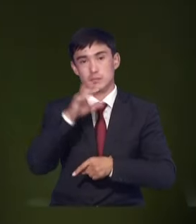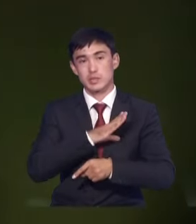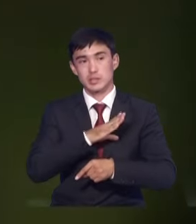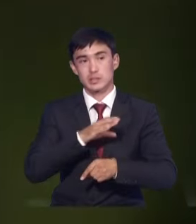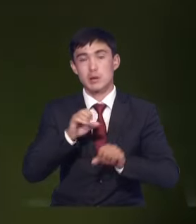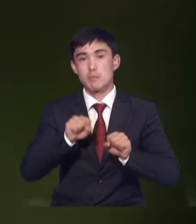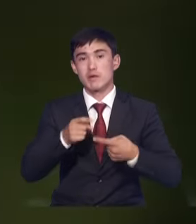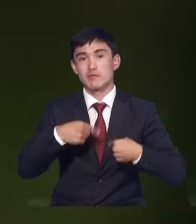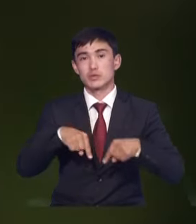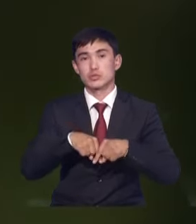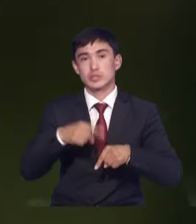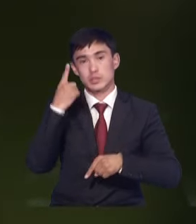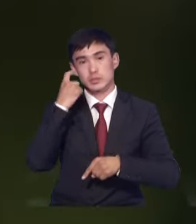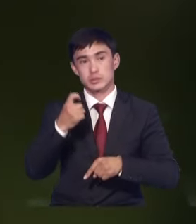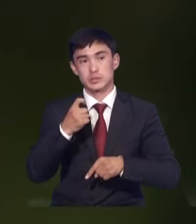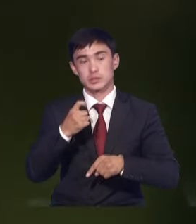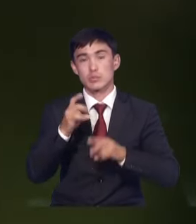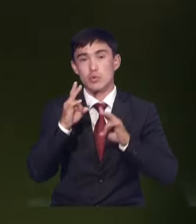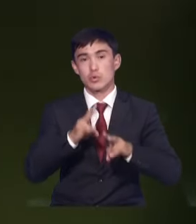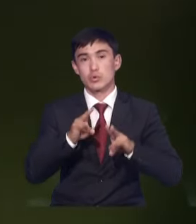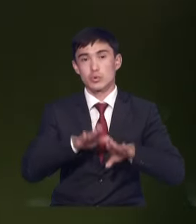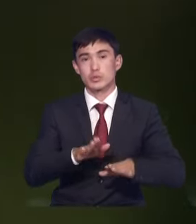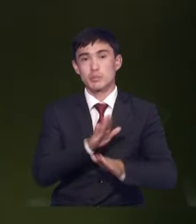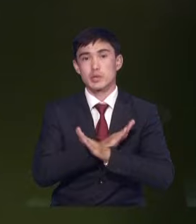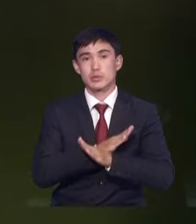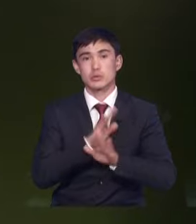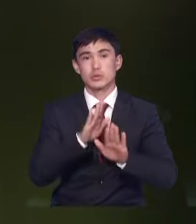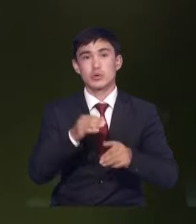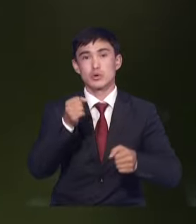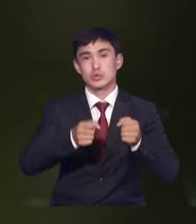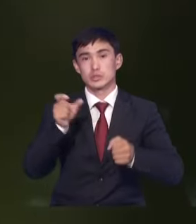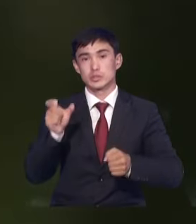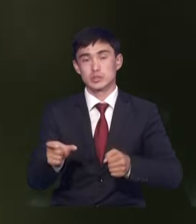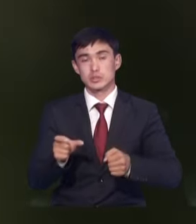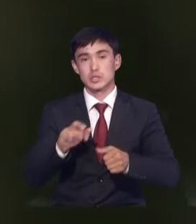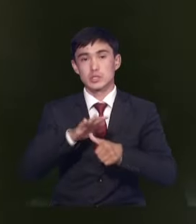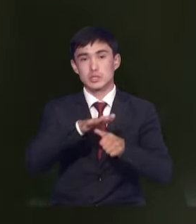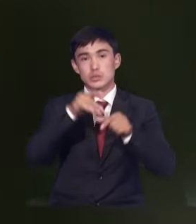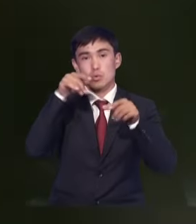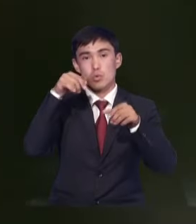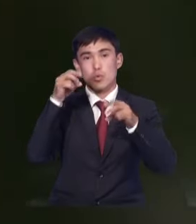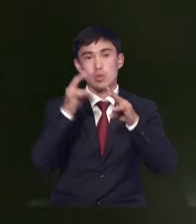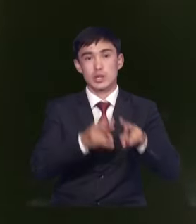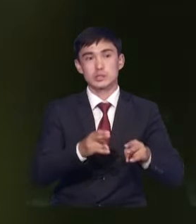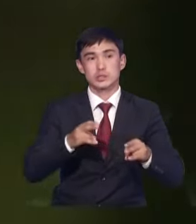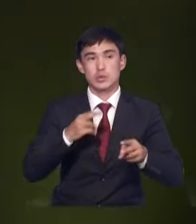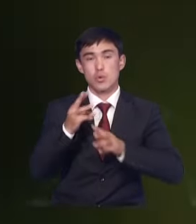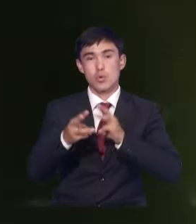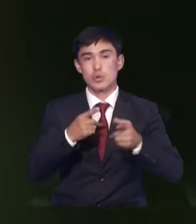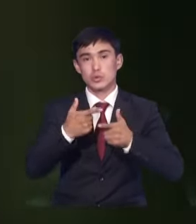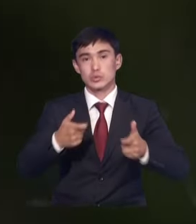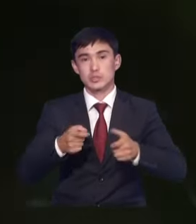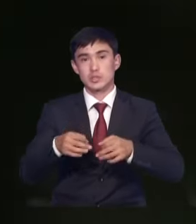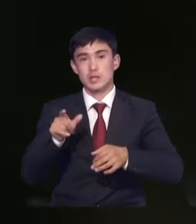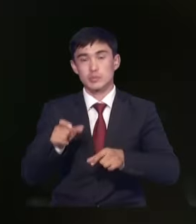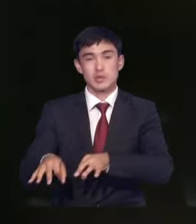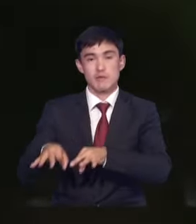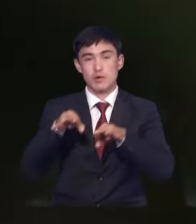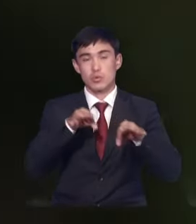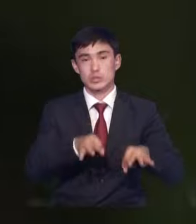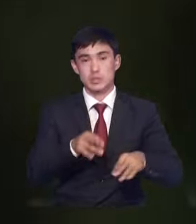Құқық қорғау орындарының мәлімдеуінше, оқиға орнында мерт болған тек ұшқыш қана. Тікұшақ құлаған соң қонақ үйден өрт шығып, адамдар